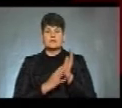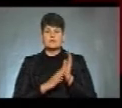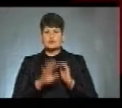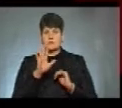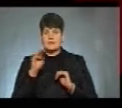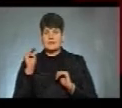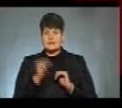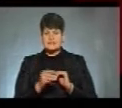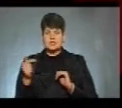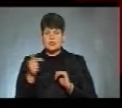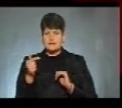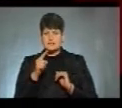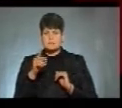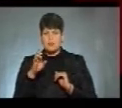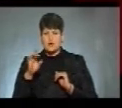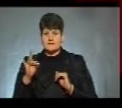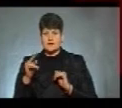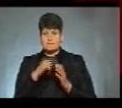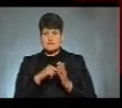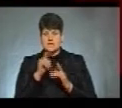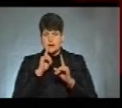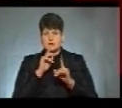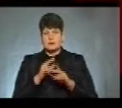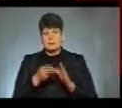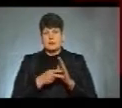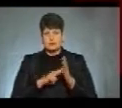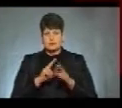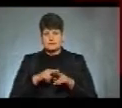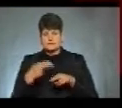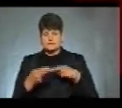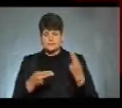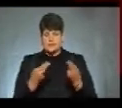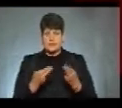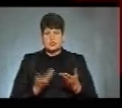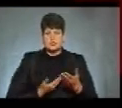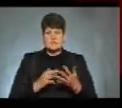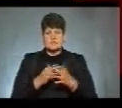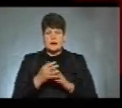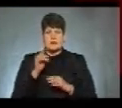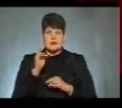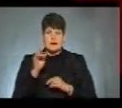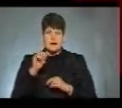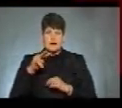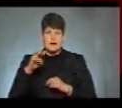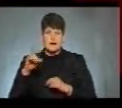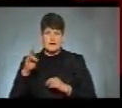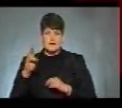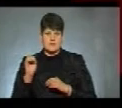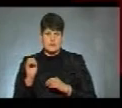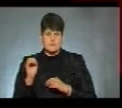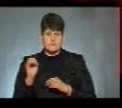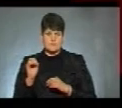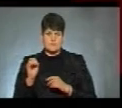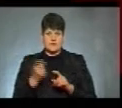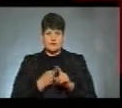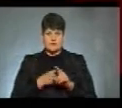ₗ95 тисяч Зборівська міська рада планує компенсувати жителям сіл Кальне та Розгадів за пошкоджені двори під час негоди. Бараболів ще